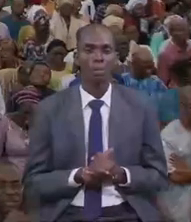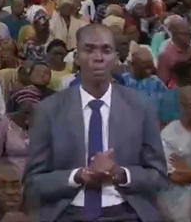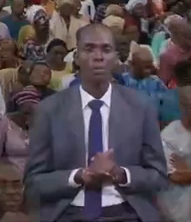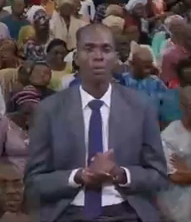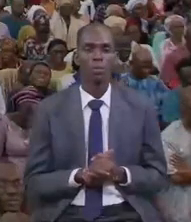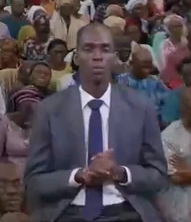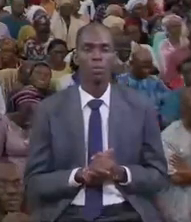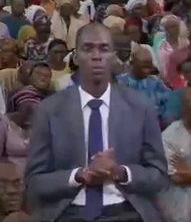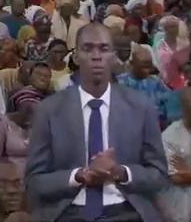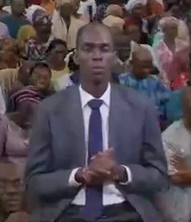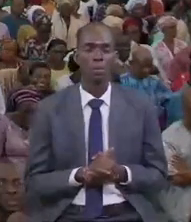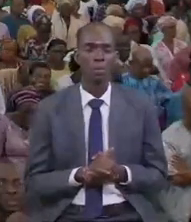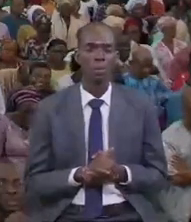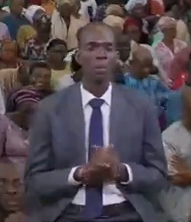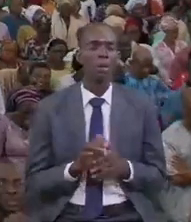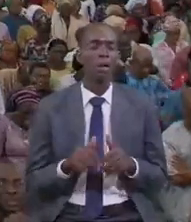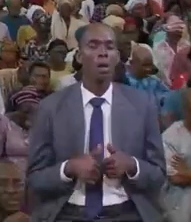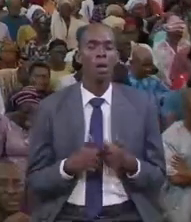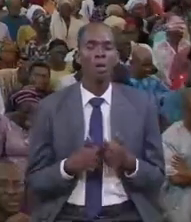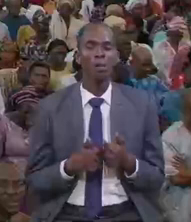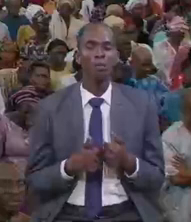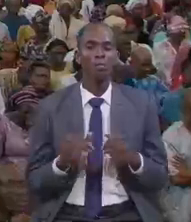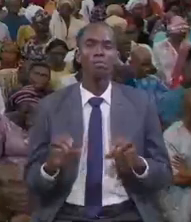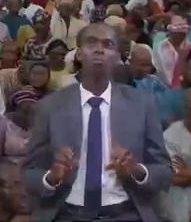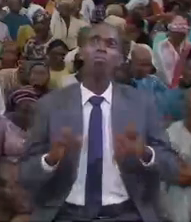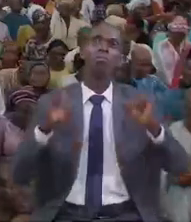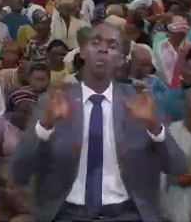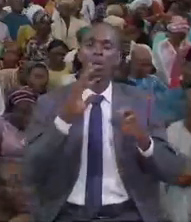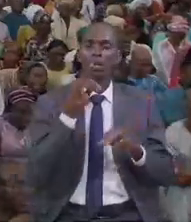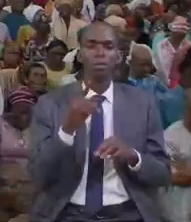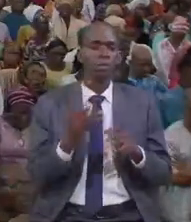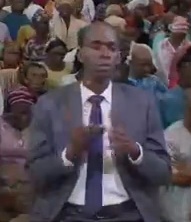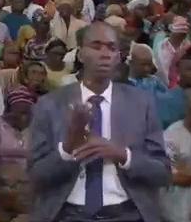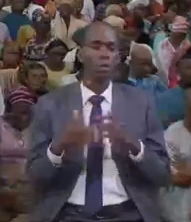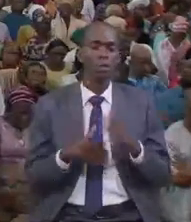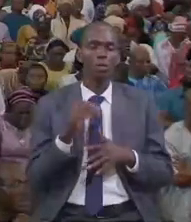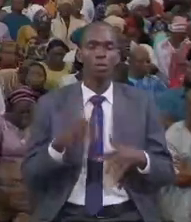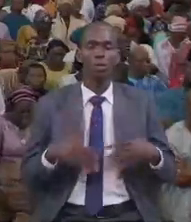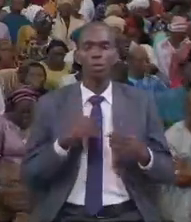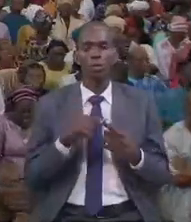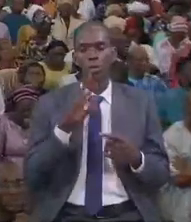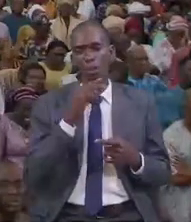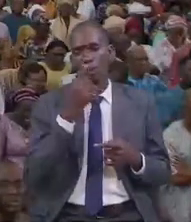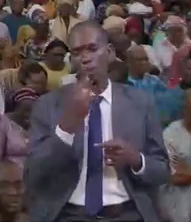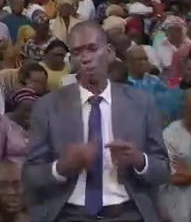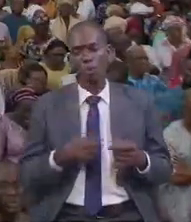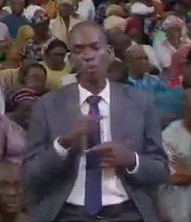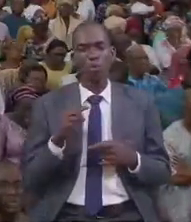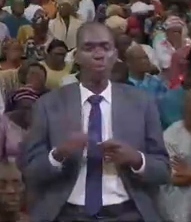Mais combien consacré es-tu? Et quand tu es seul, quand tu es avec